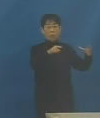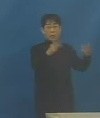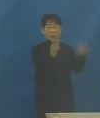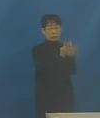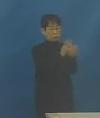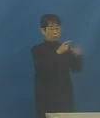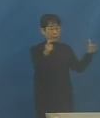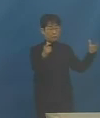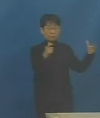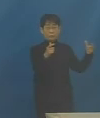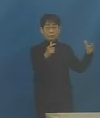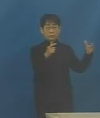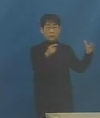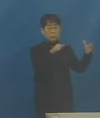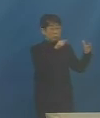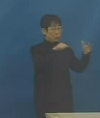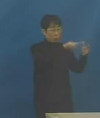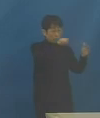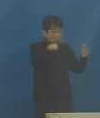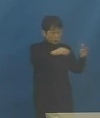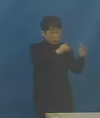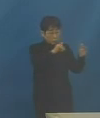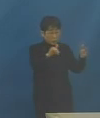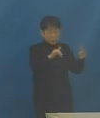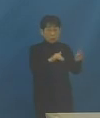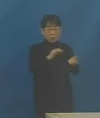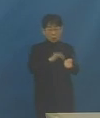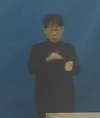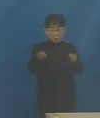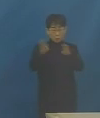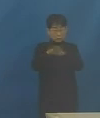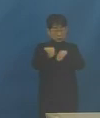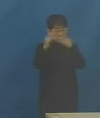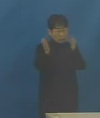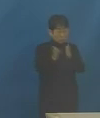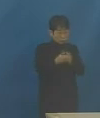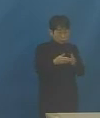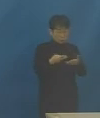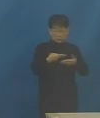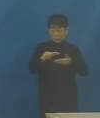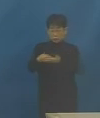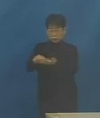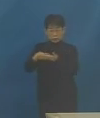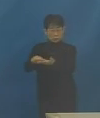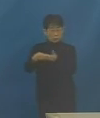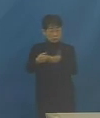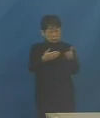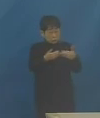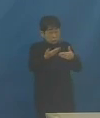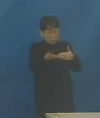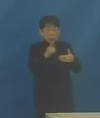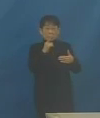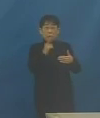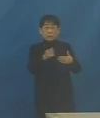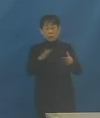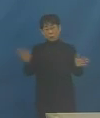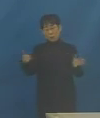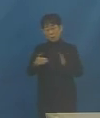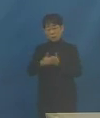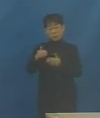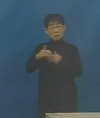でその方々をあの全部秒に入れる必要があるかというとこれまでの経験上ですね